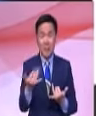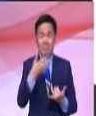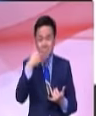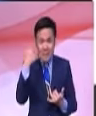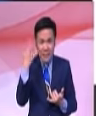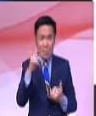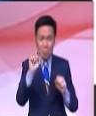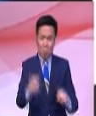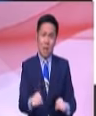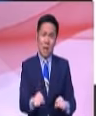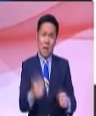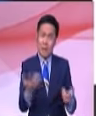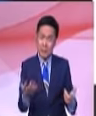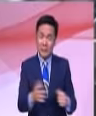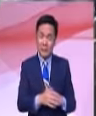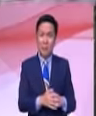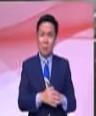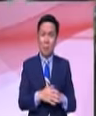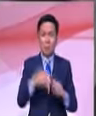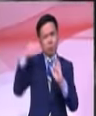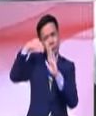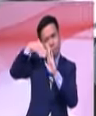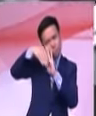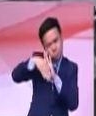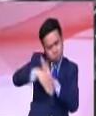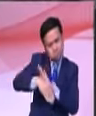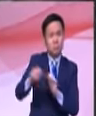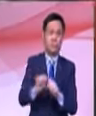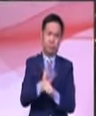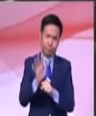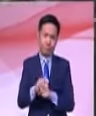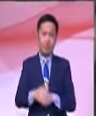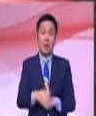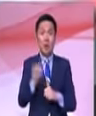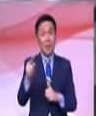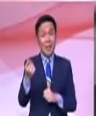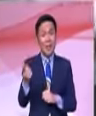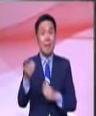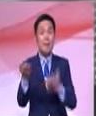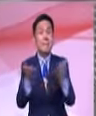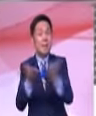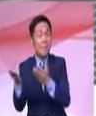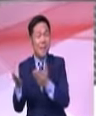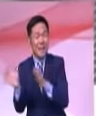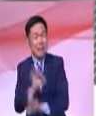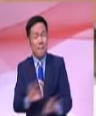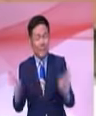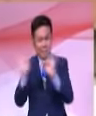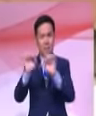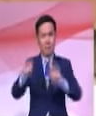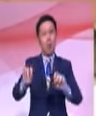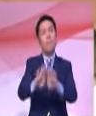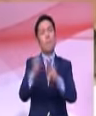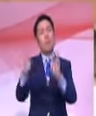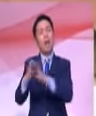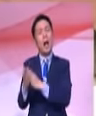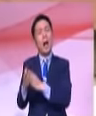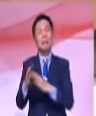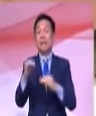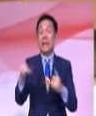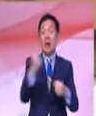can be okay. Tambah beliau, hanya perkhidmatan penting dibenarkan beroperasi dengan